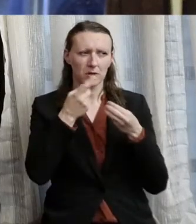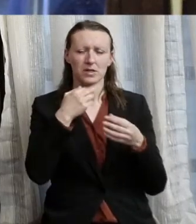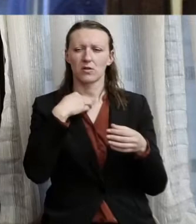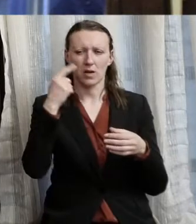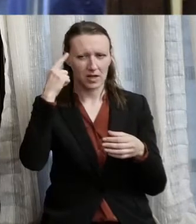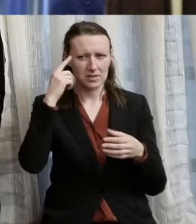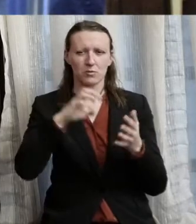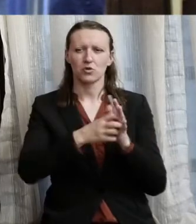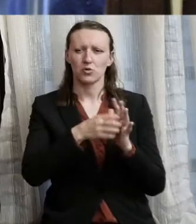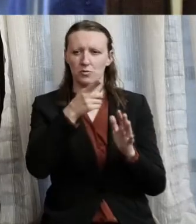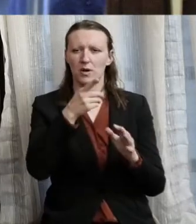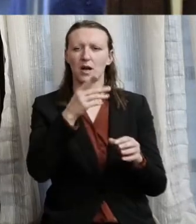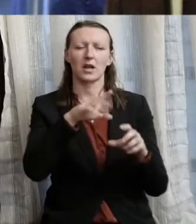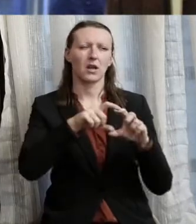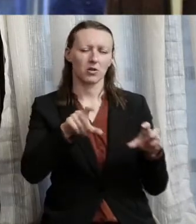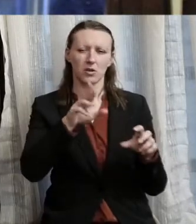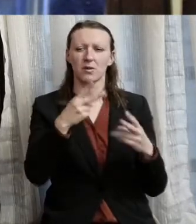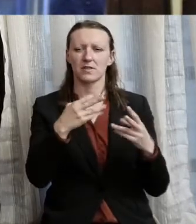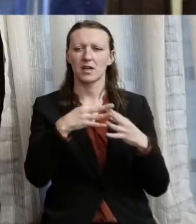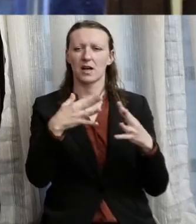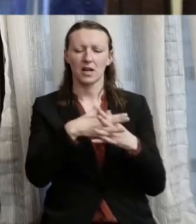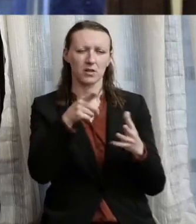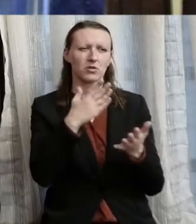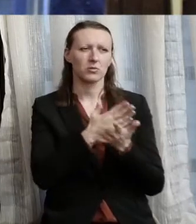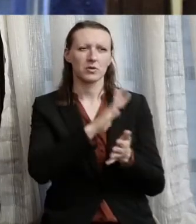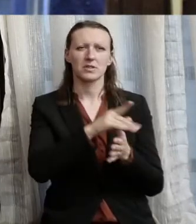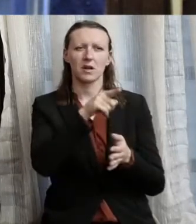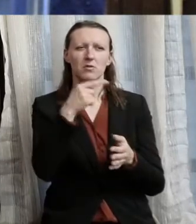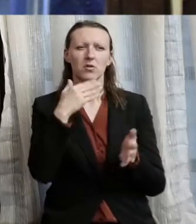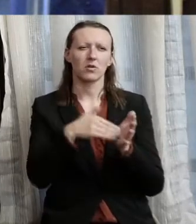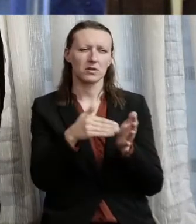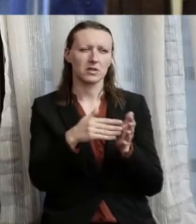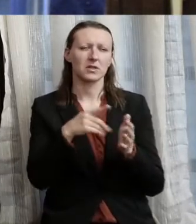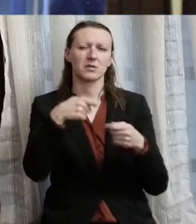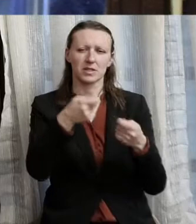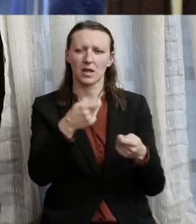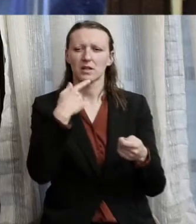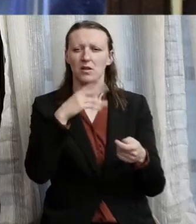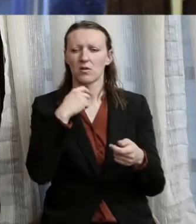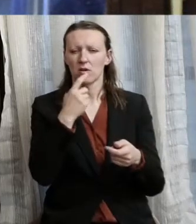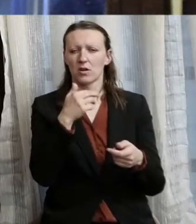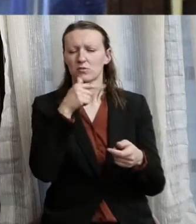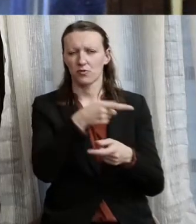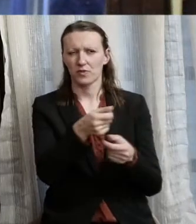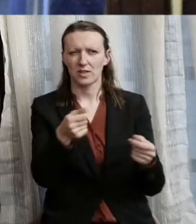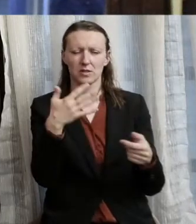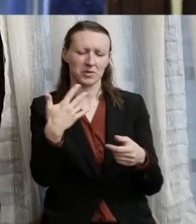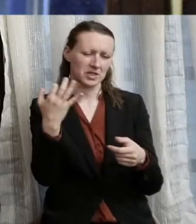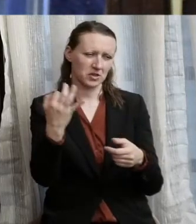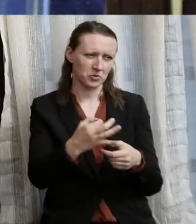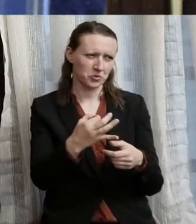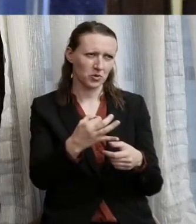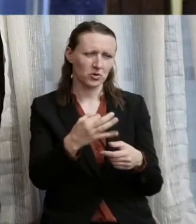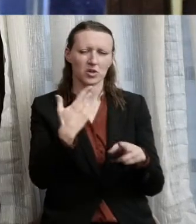jer koliko ja znam, županija je osnivač doma, a grad je tu bio samo taj koji je trebao uskočiti, da tako kažemo, i sufinancirati